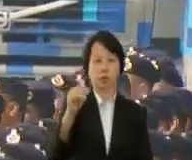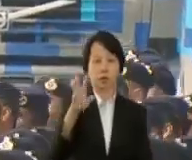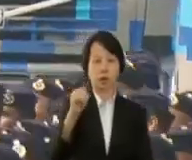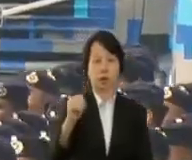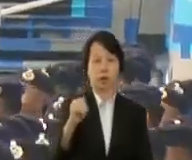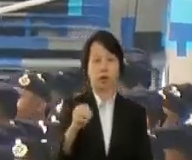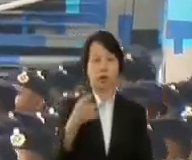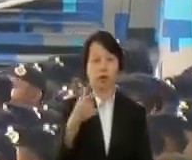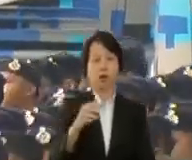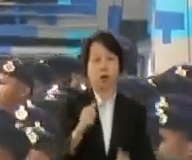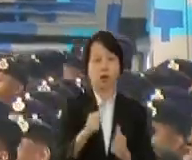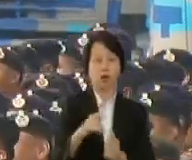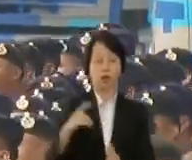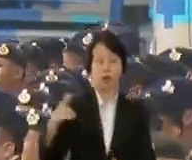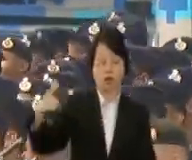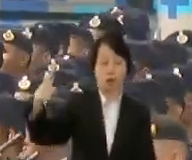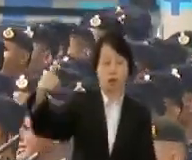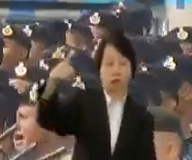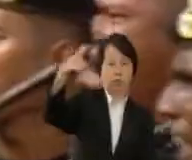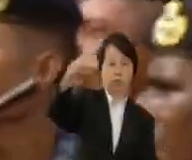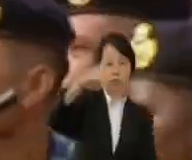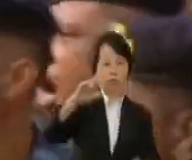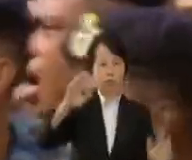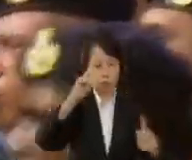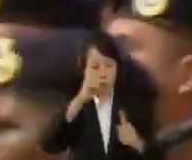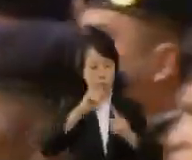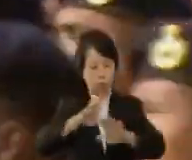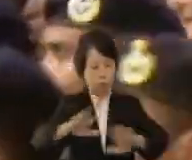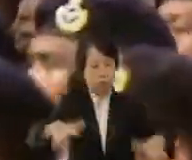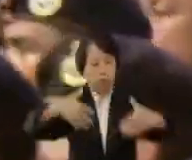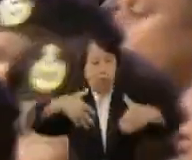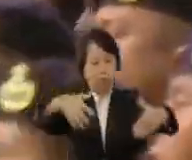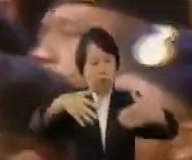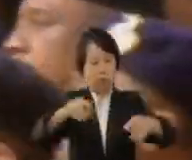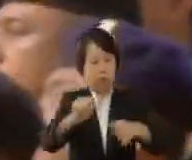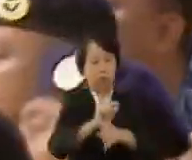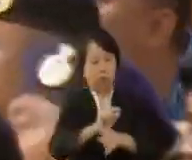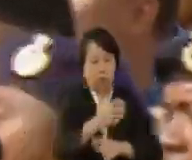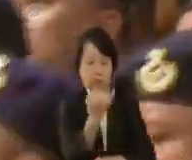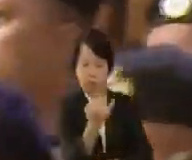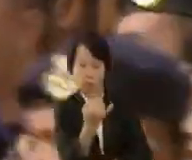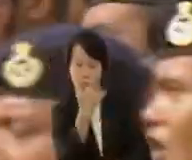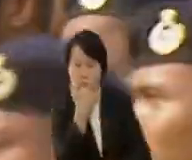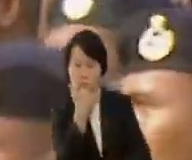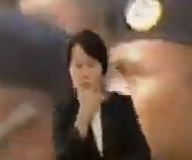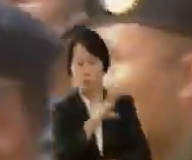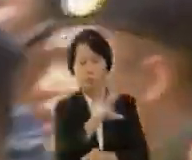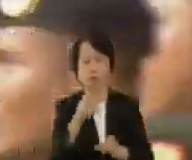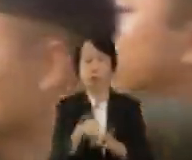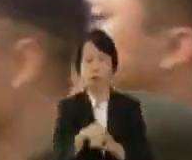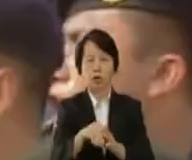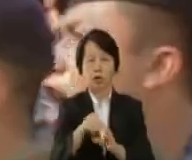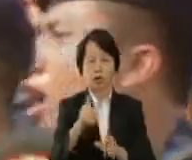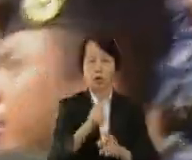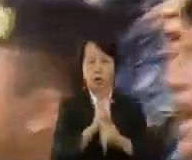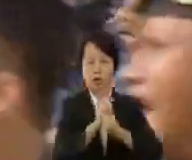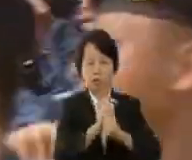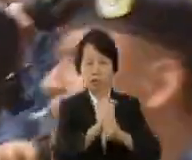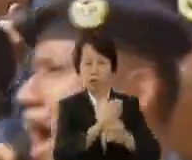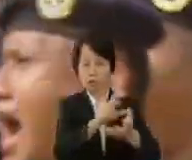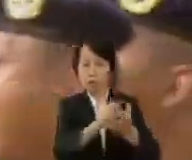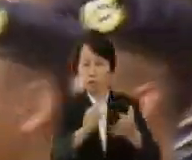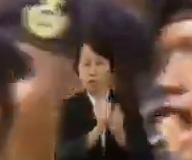Kawalan ruang angkasa untuk digunakan bagi tujuan damai di samping menghalang penggunaannya oleh pihak musuh. Ia melibatkan offensive